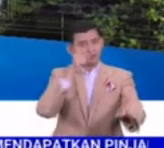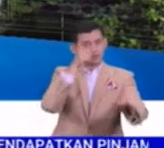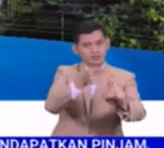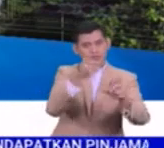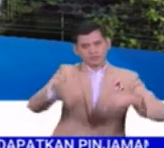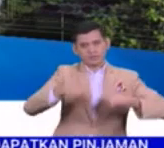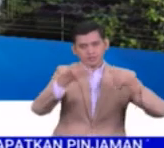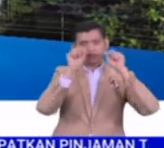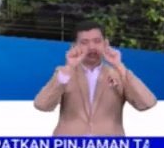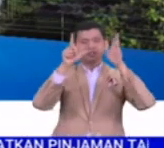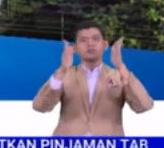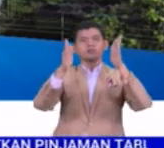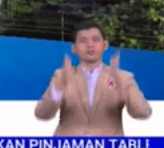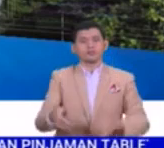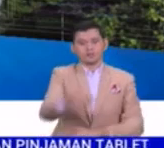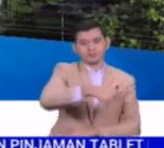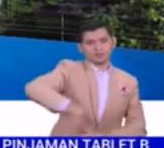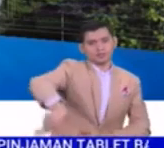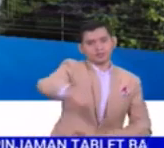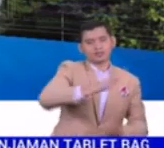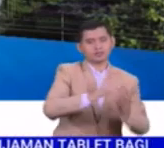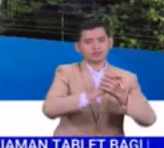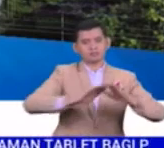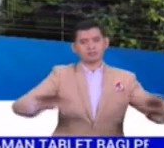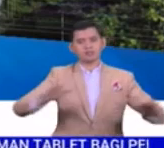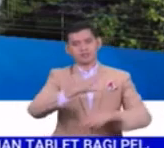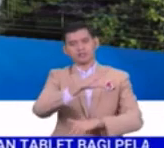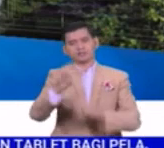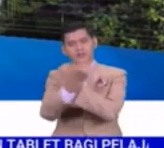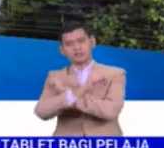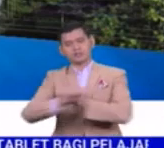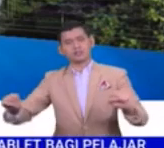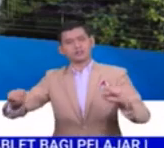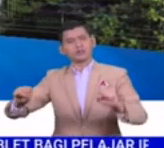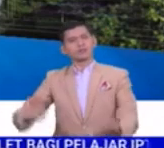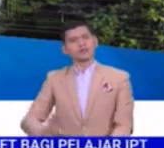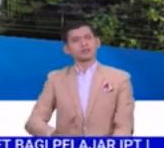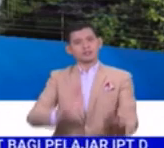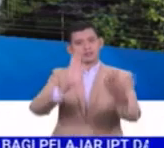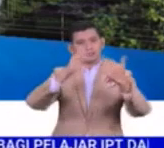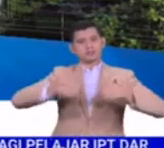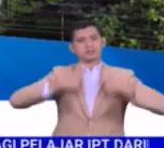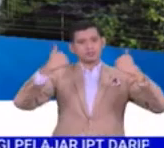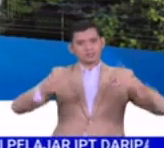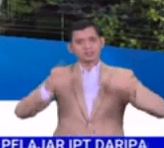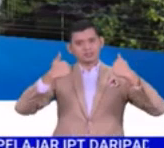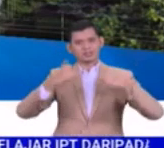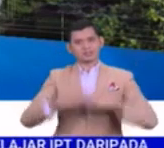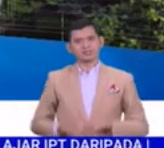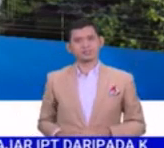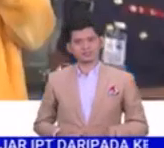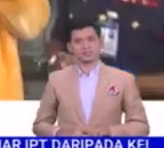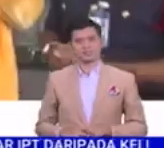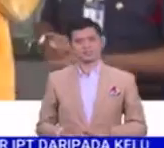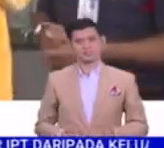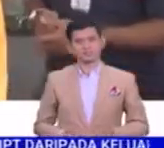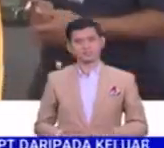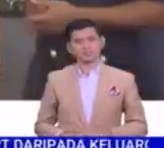kesedaran kepada orang awam berkaitan keselamatan dan persediaan menjelang musim perayaan.